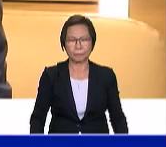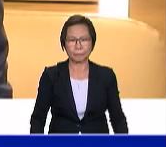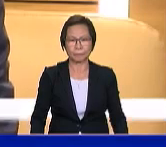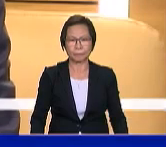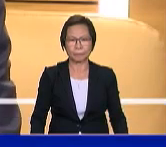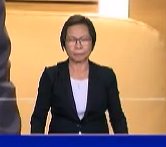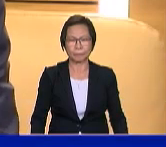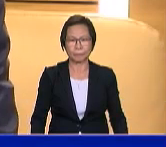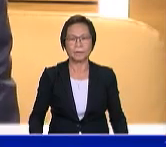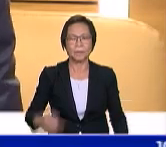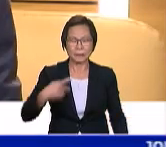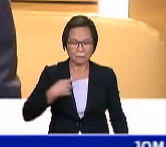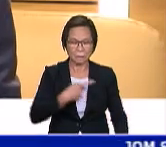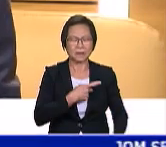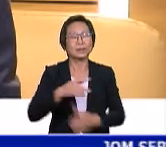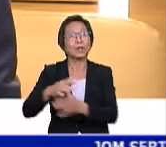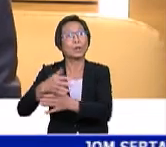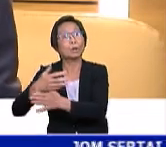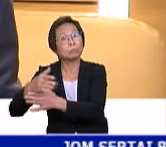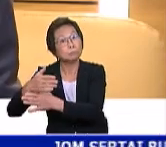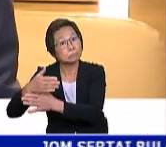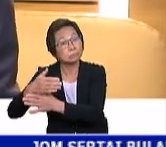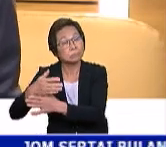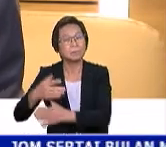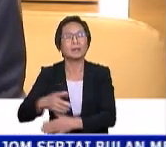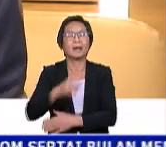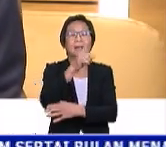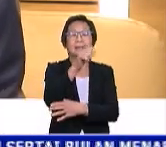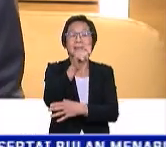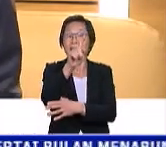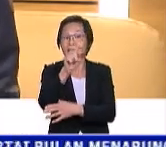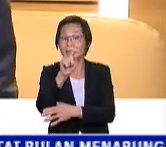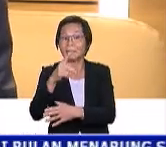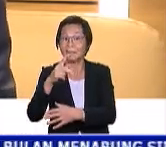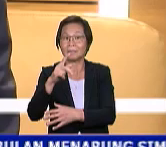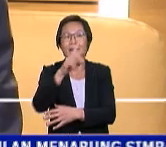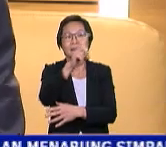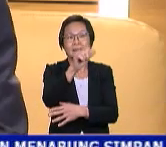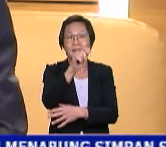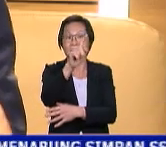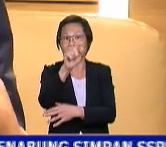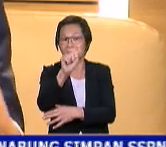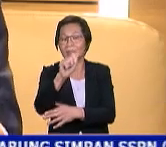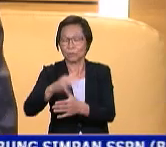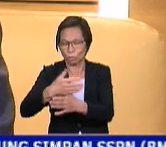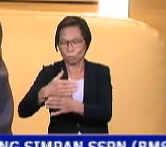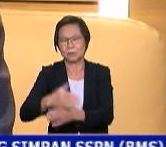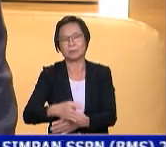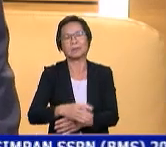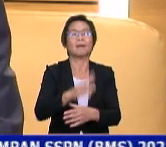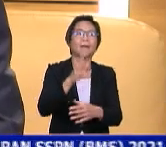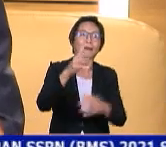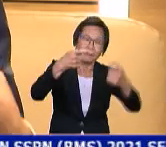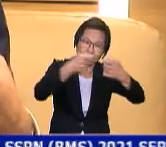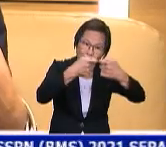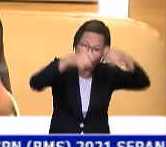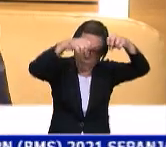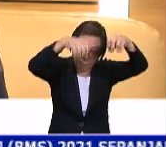Maksudnya, kita kongsi data bekalan elektrik, bekalan